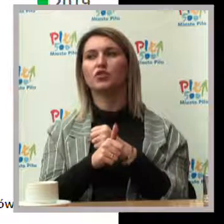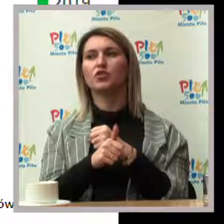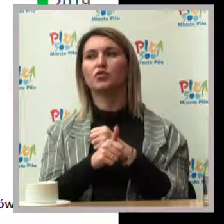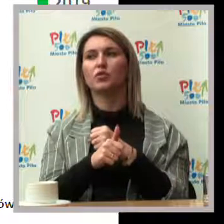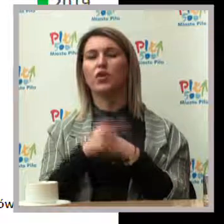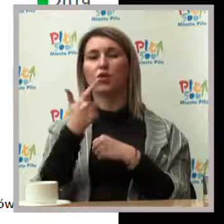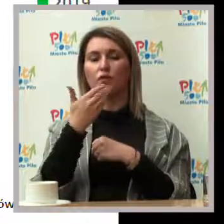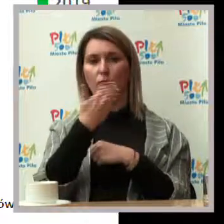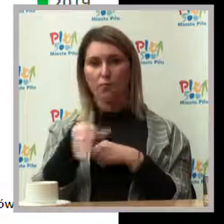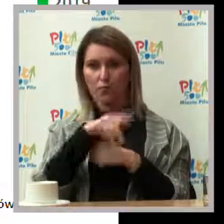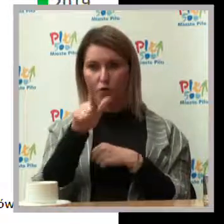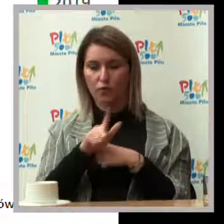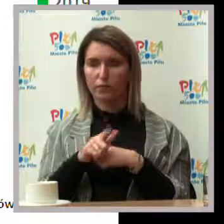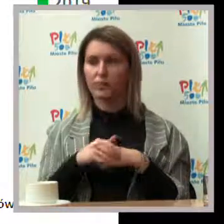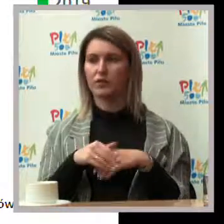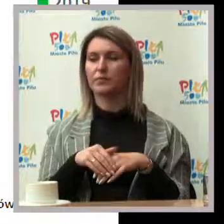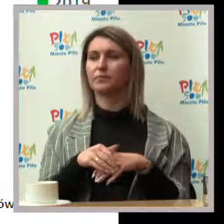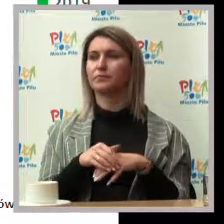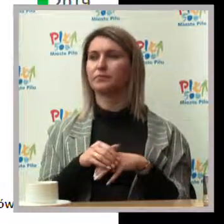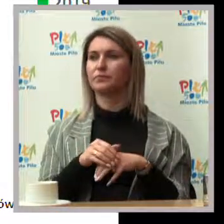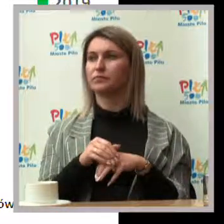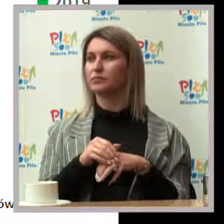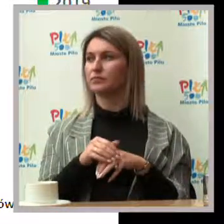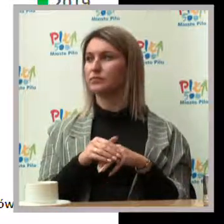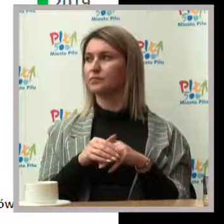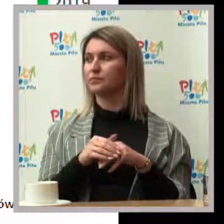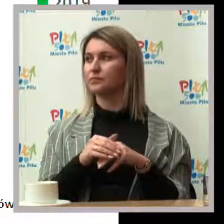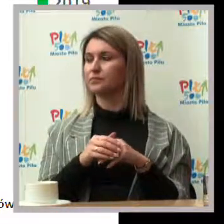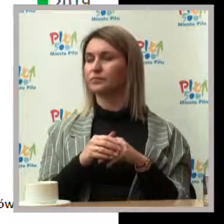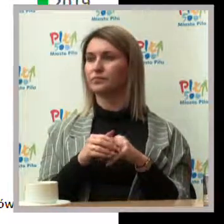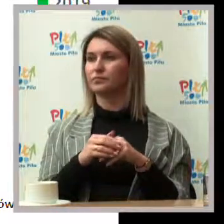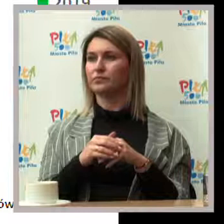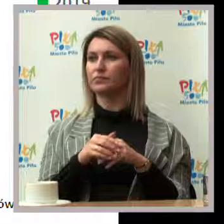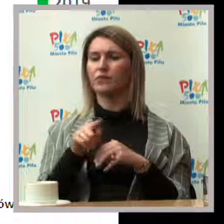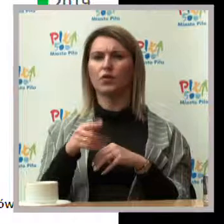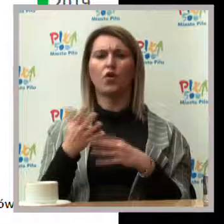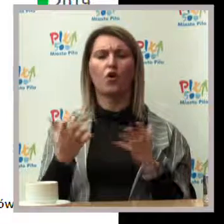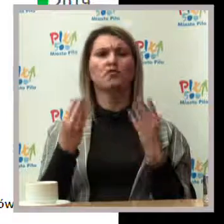blisko 62 milionów złotych. Tutaj zawiadomieniem wojewody otrzymaliśmy